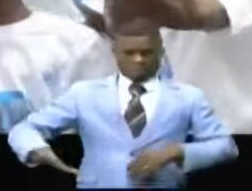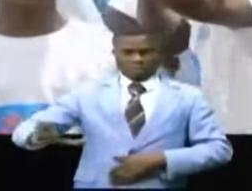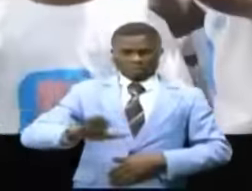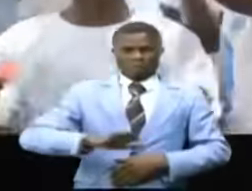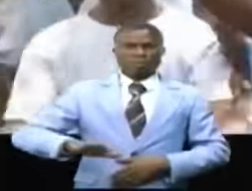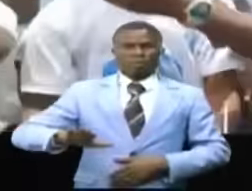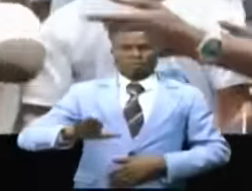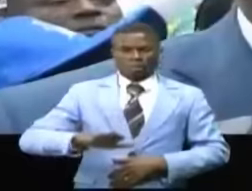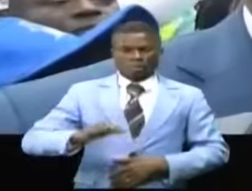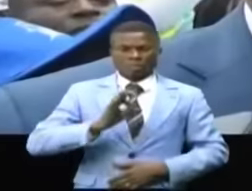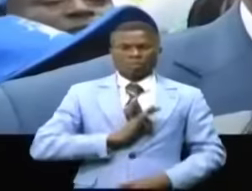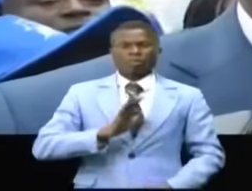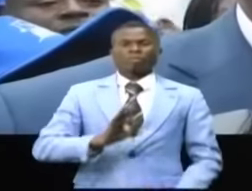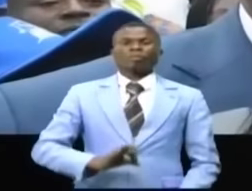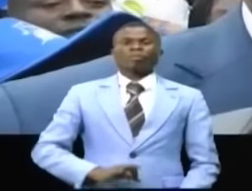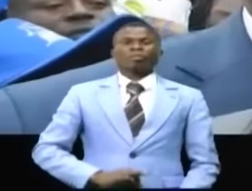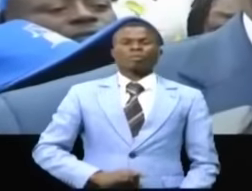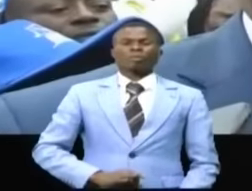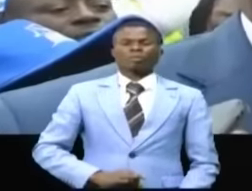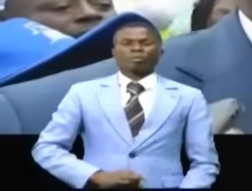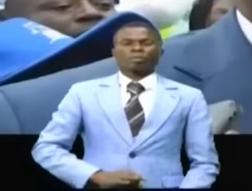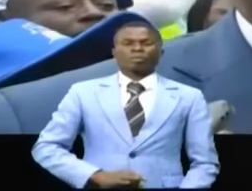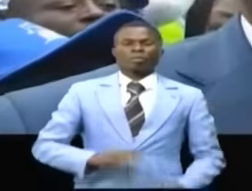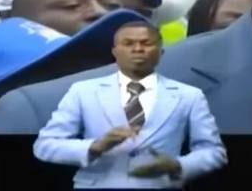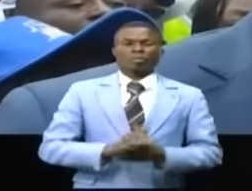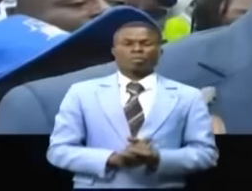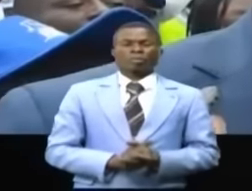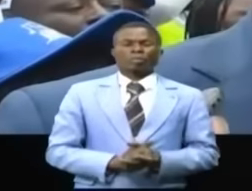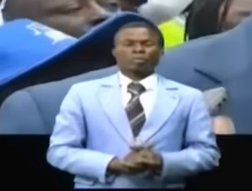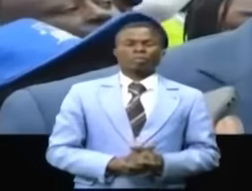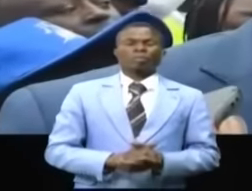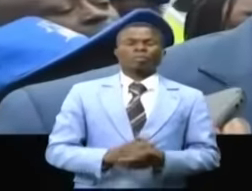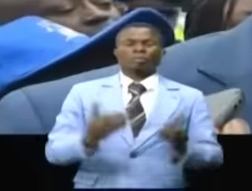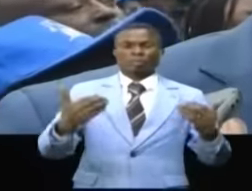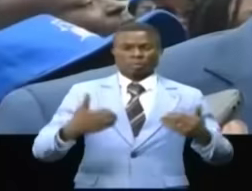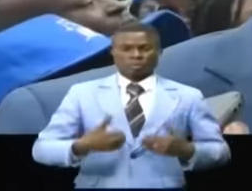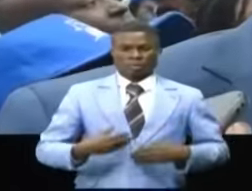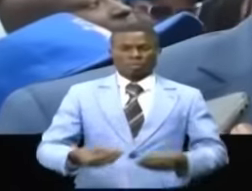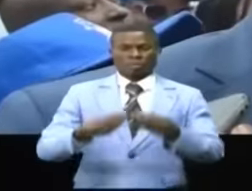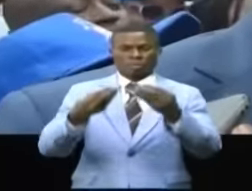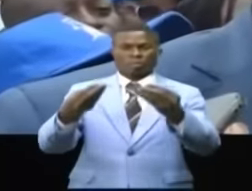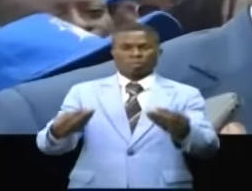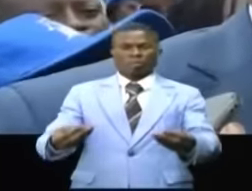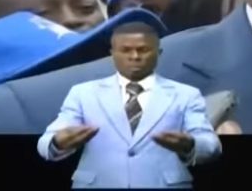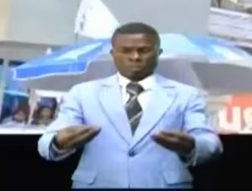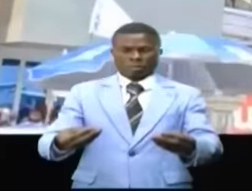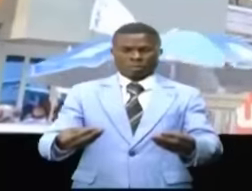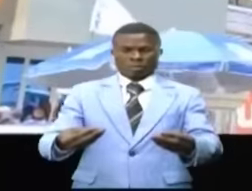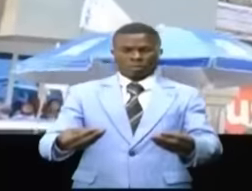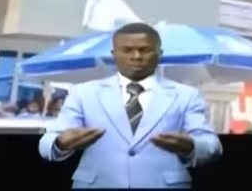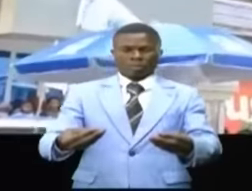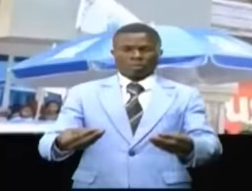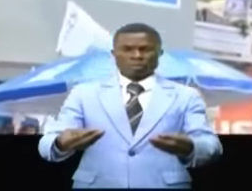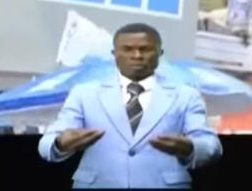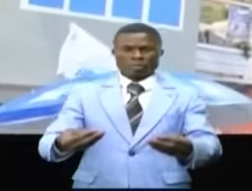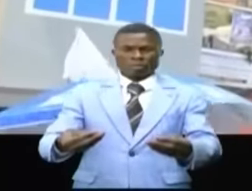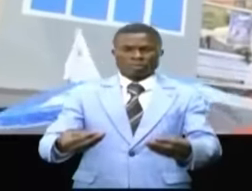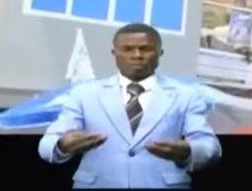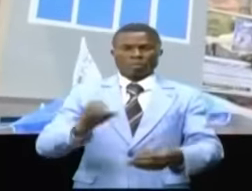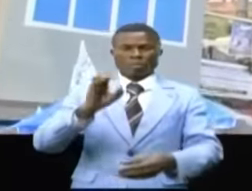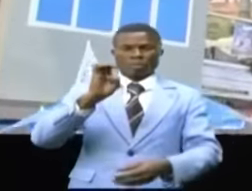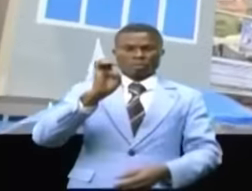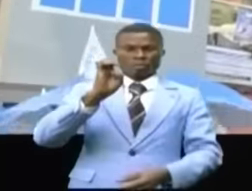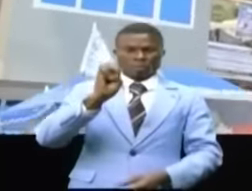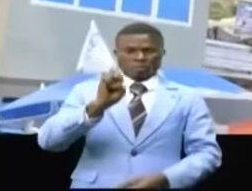République, Félix Antoine Tshisekedi, a mis à la disposition de l'ECC